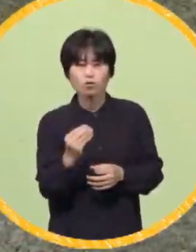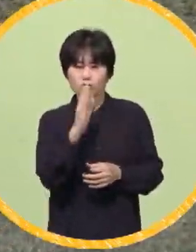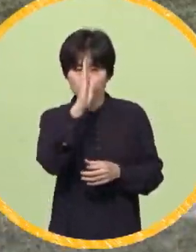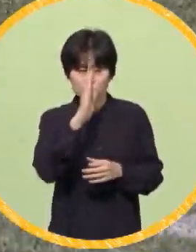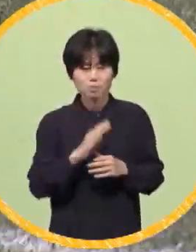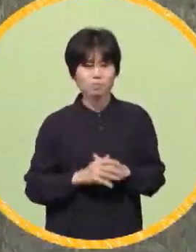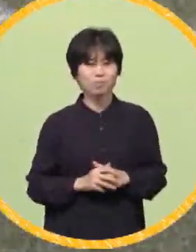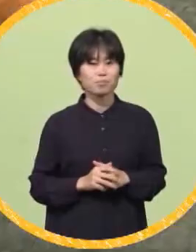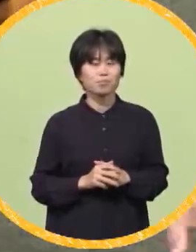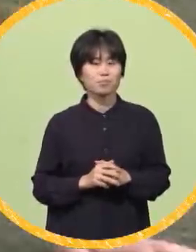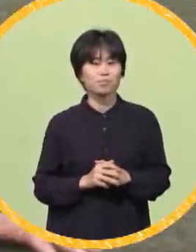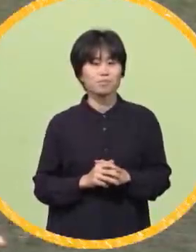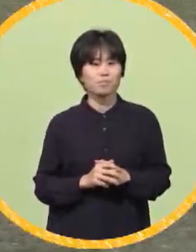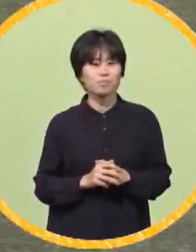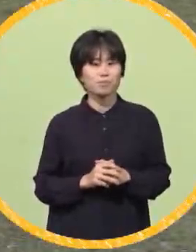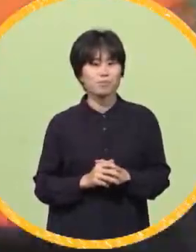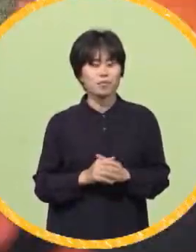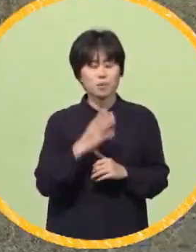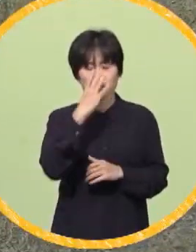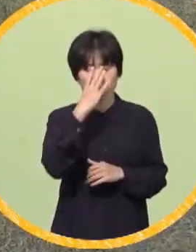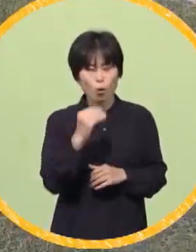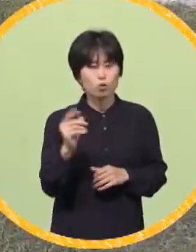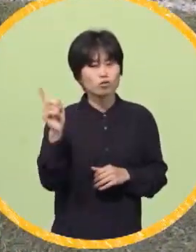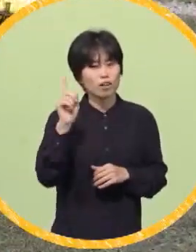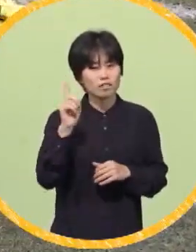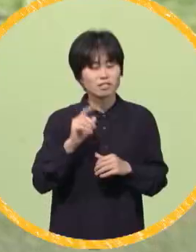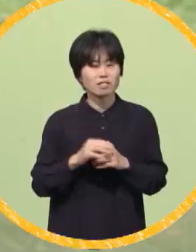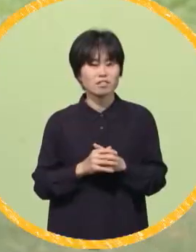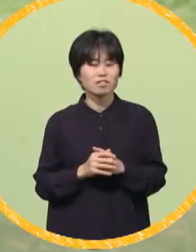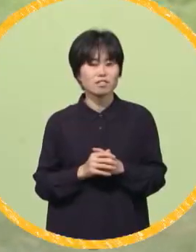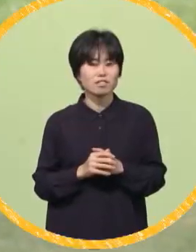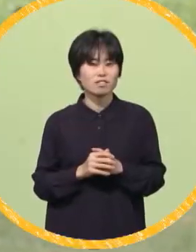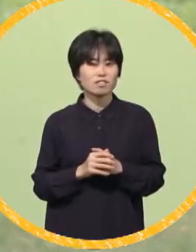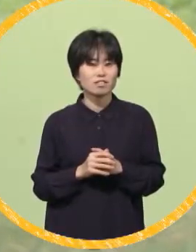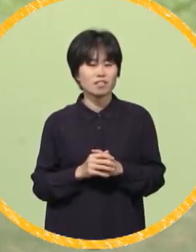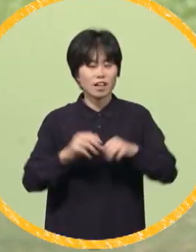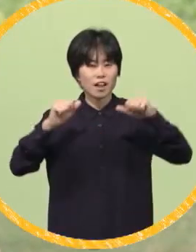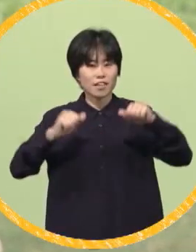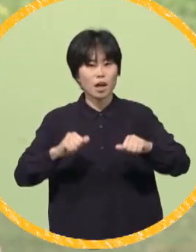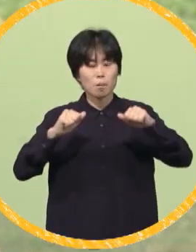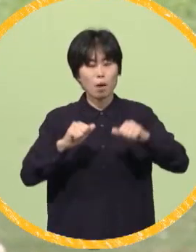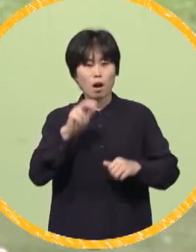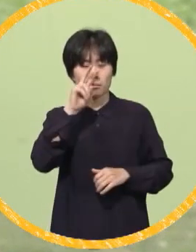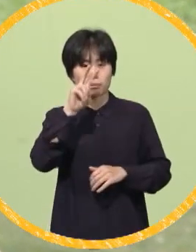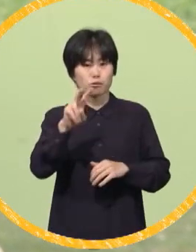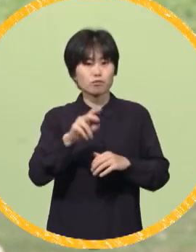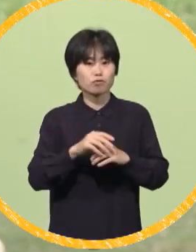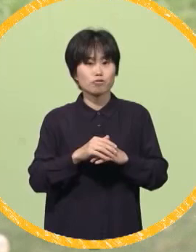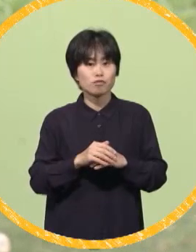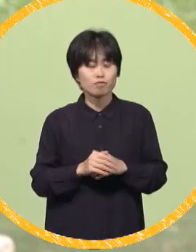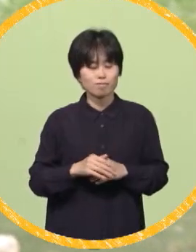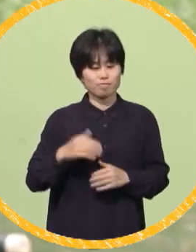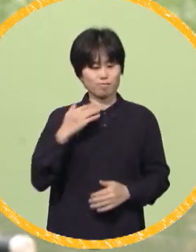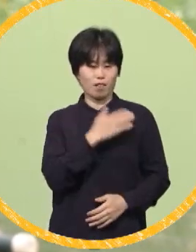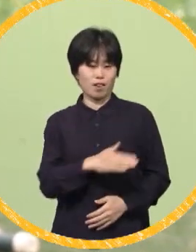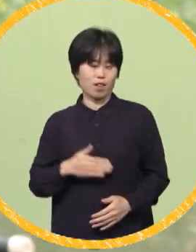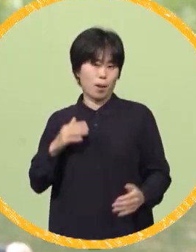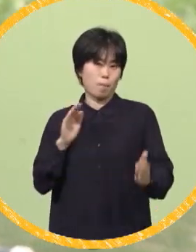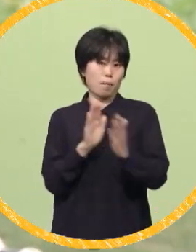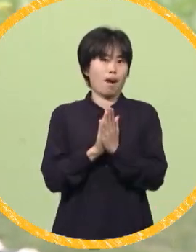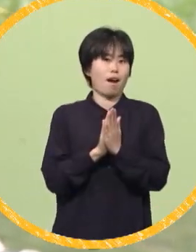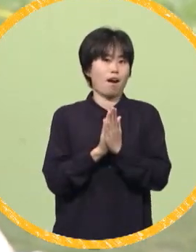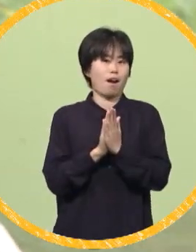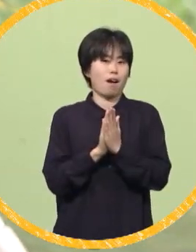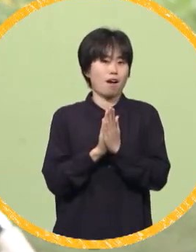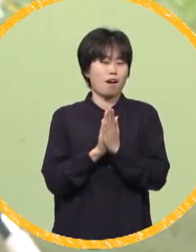から、はい、 魅力はそのやっぱ生で観戦すると、はい、その体と体が当たったりと